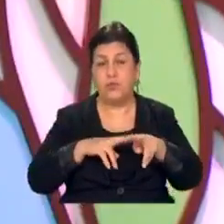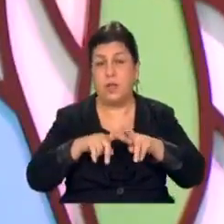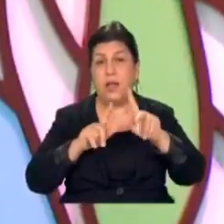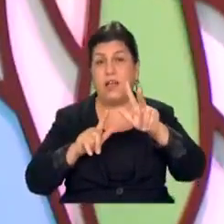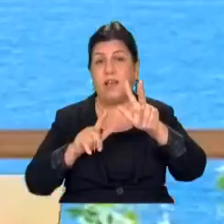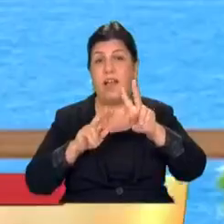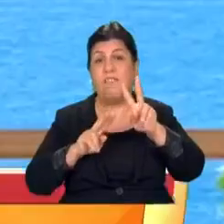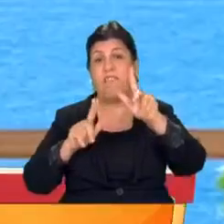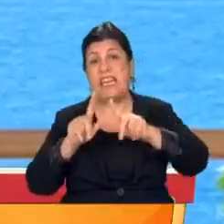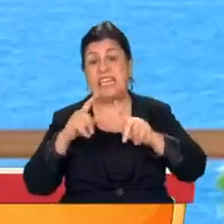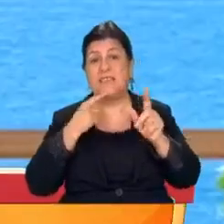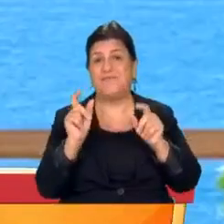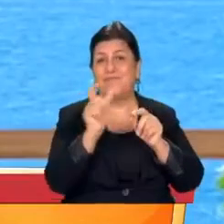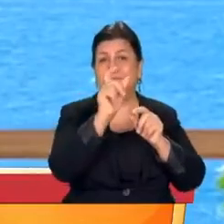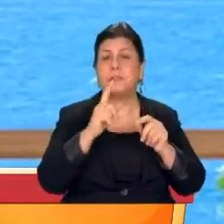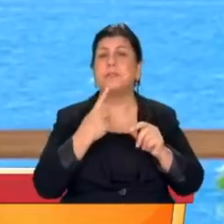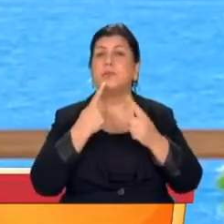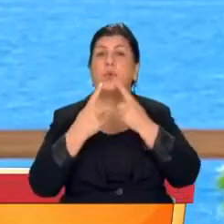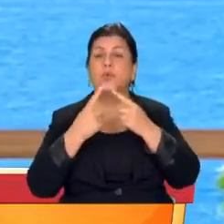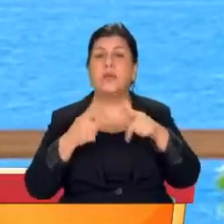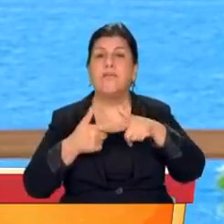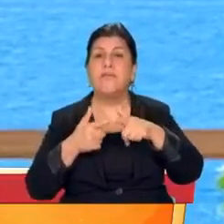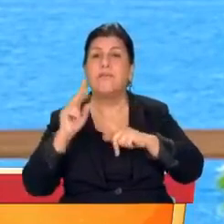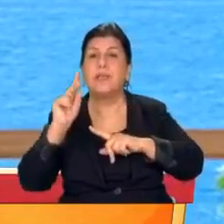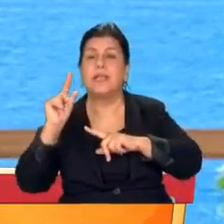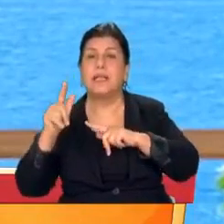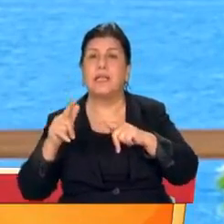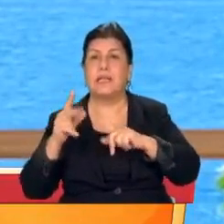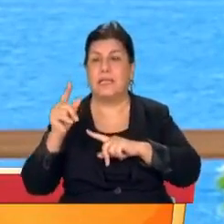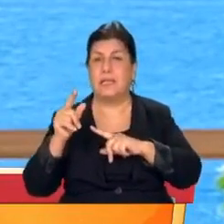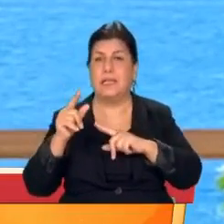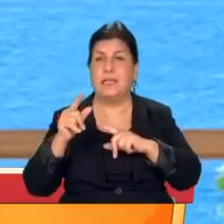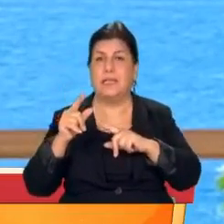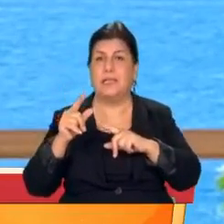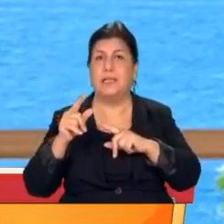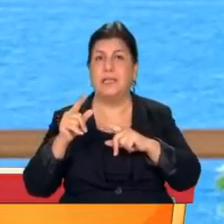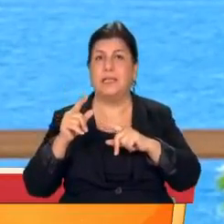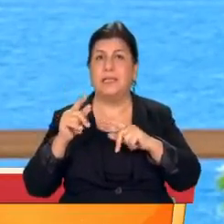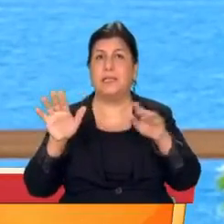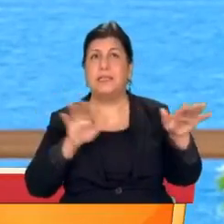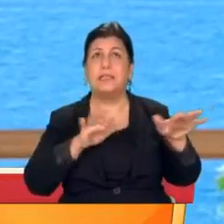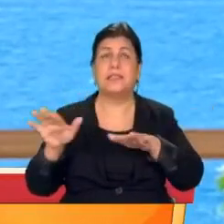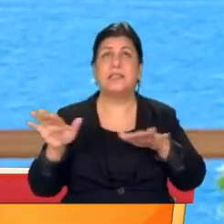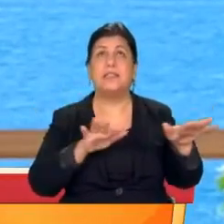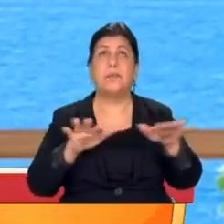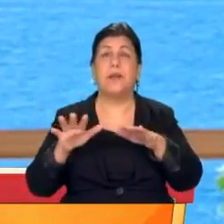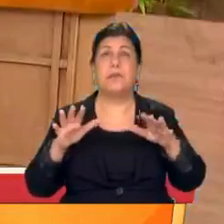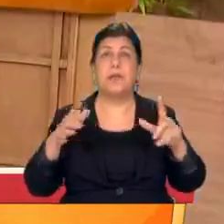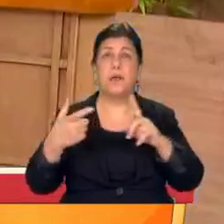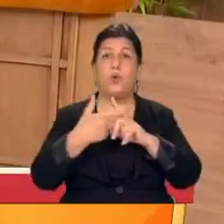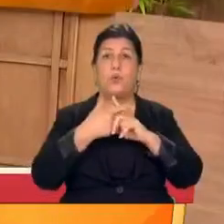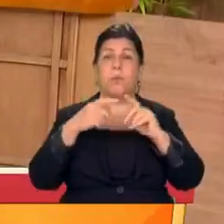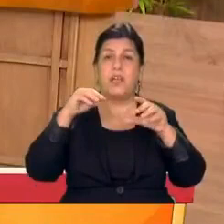edilir söz ile söylüyoruz fiil nedir Depremden korunmak için evde sağlam yapmaz fiili dua da